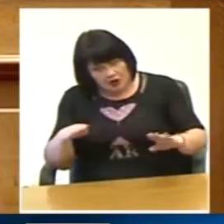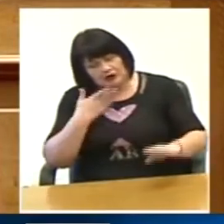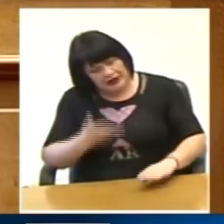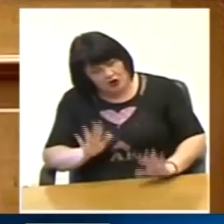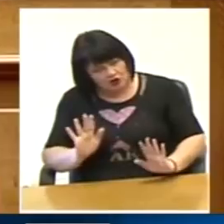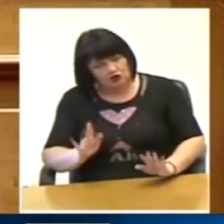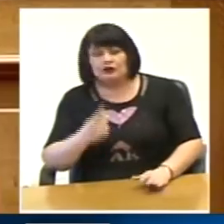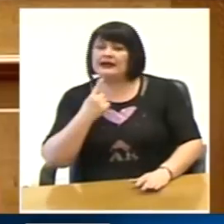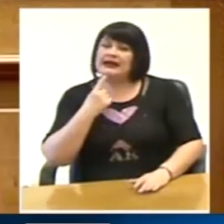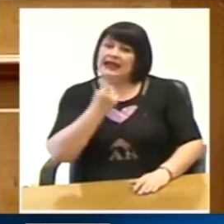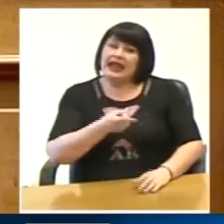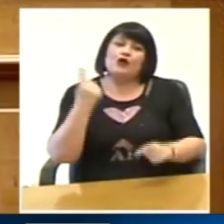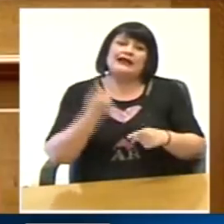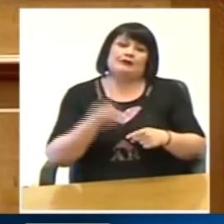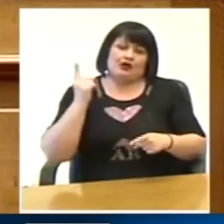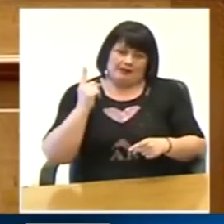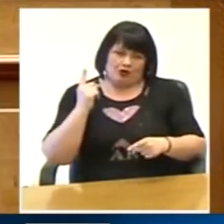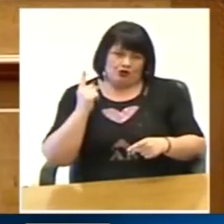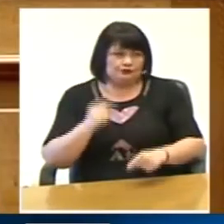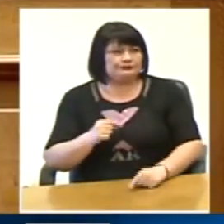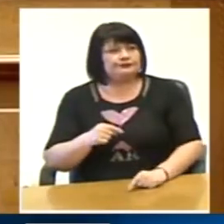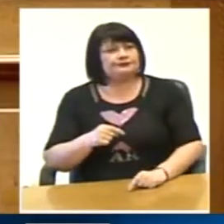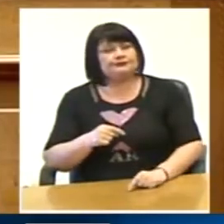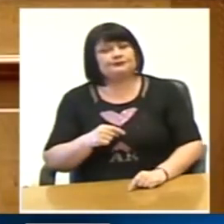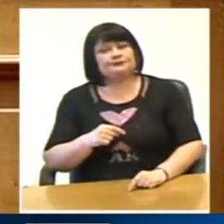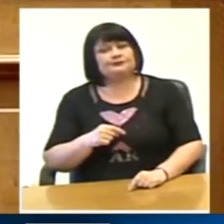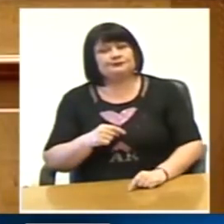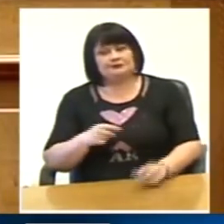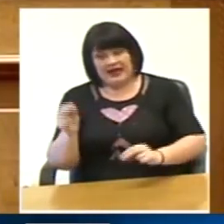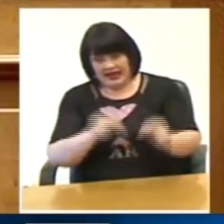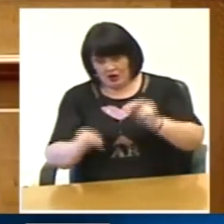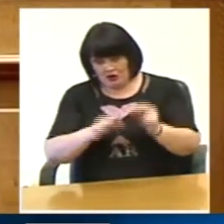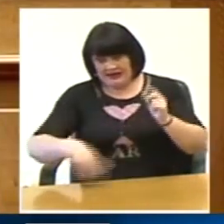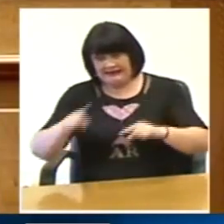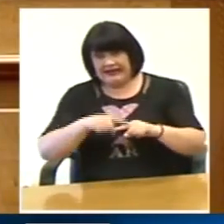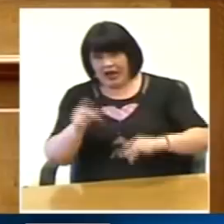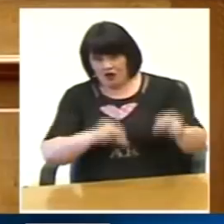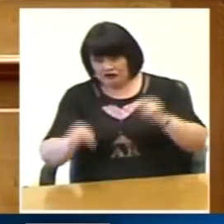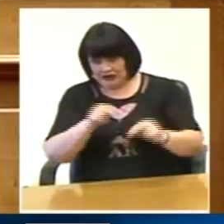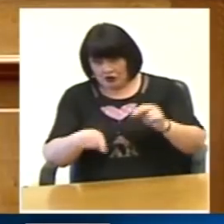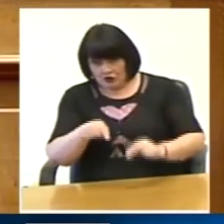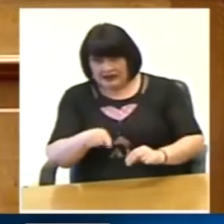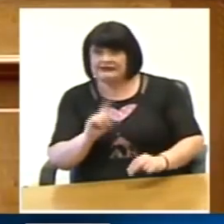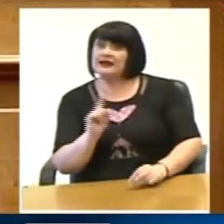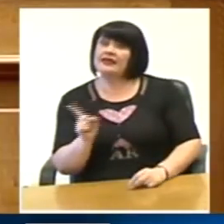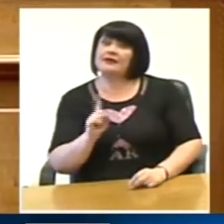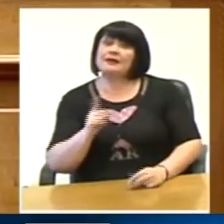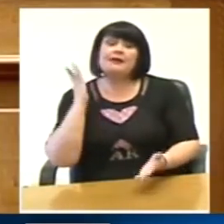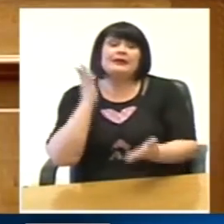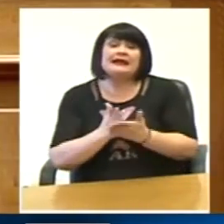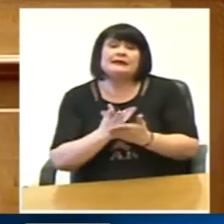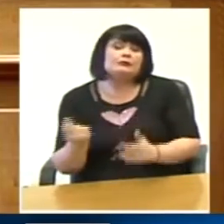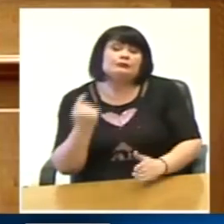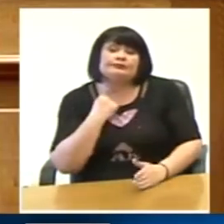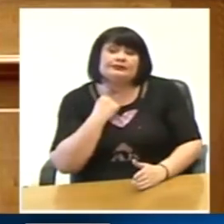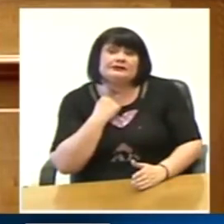Εμείς λέμε κάτι πάρα πολύ απλό. Ότι ο ελληνικός λαός με τις επιλογές που θα κάνει και μπροστά στην κάλπη δεν πρέπει να διαλέξει τι θα χάσει.